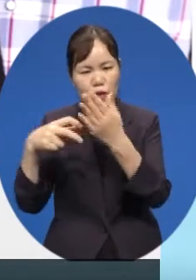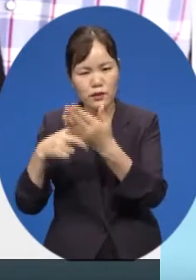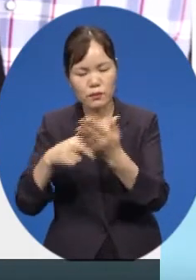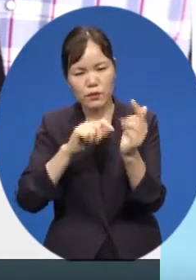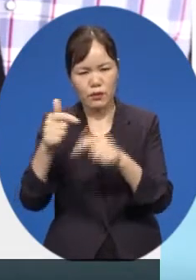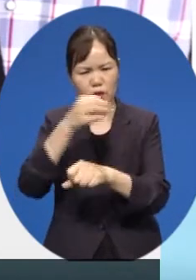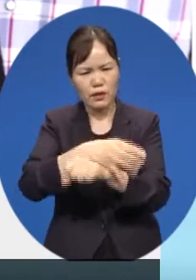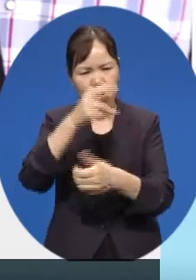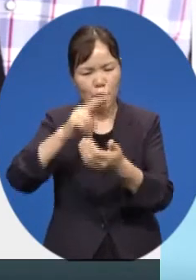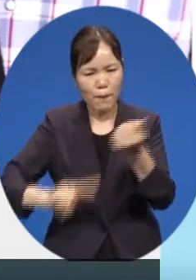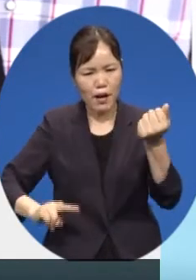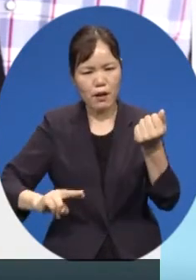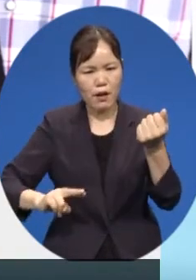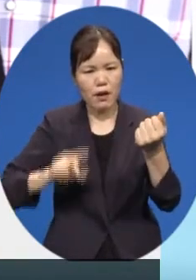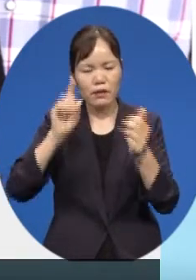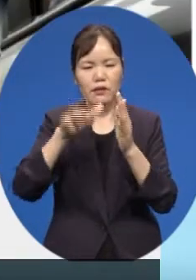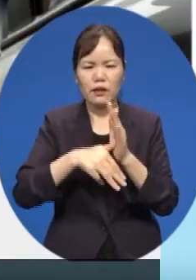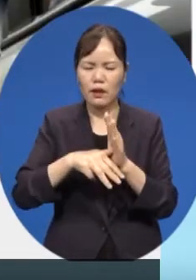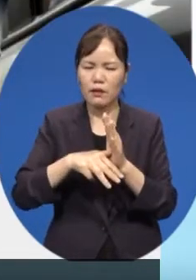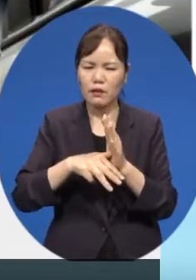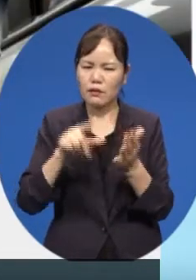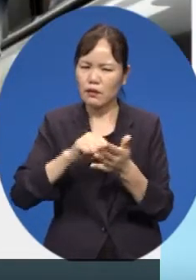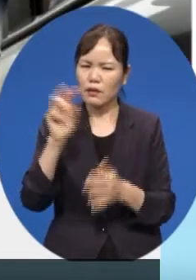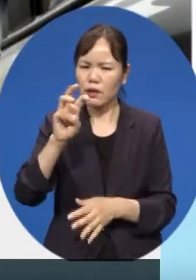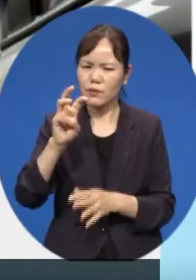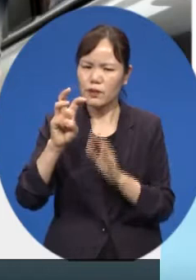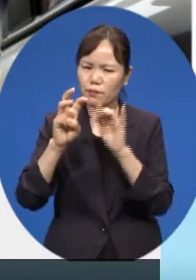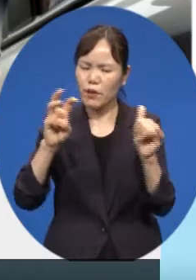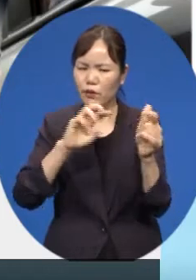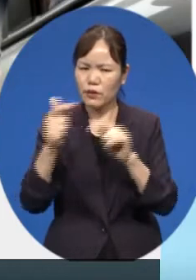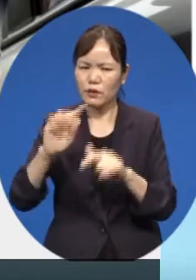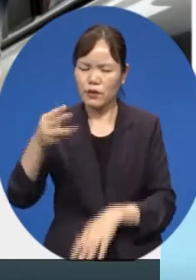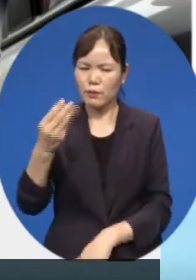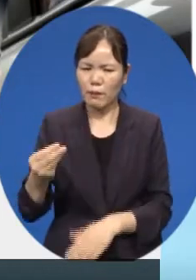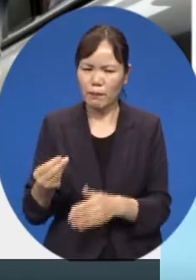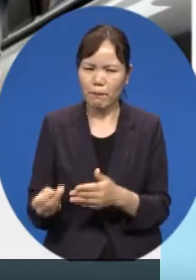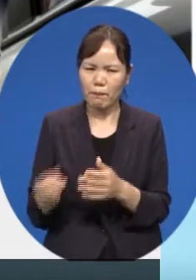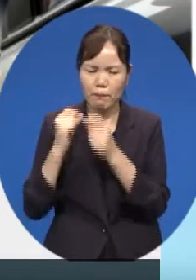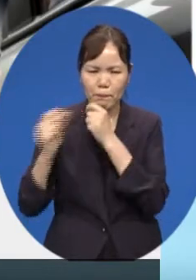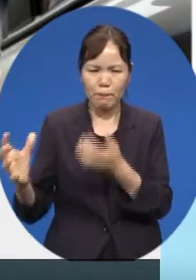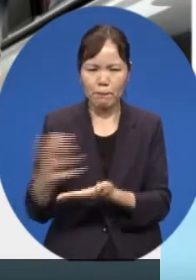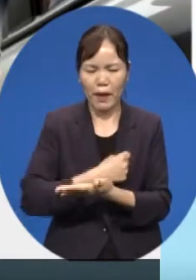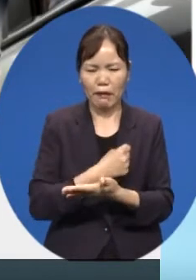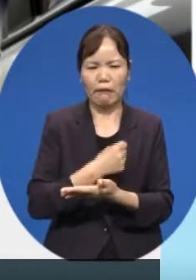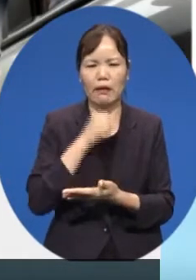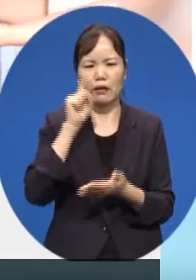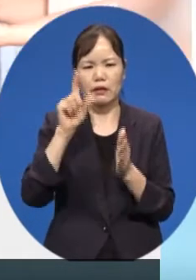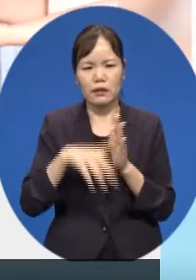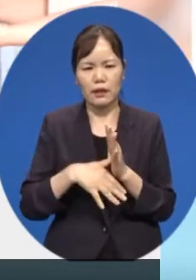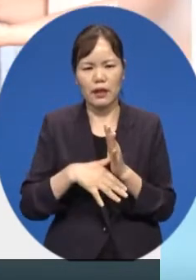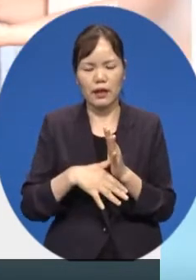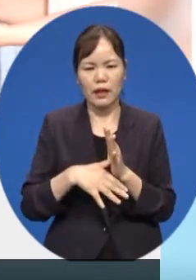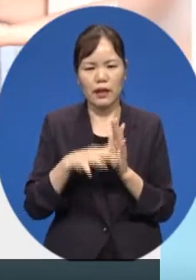이제 사고 파는데 한 30여 명으로 부탄 400만원을 편치 하는데 여기에 강 근간이 양 모 씨의